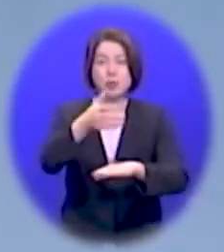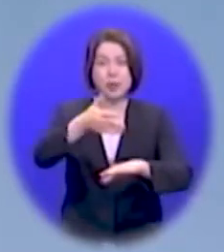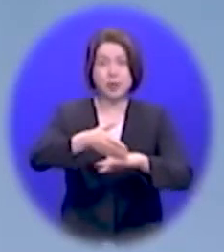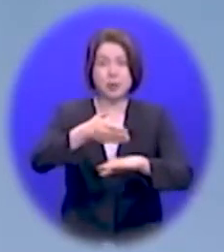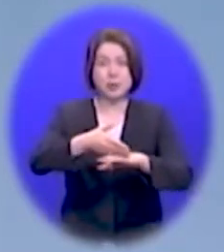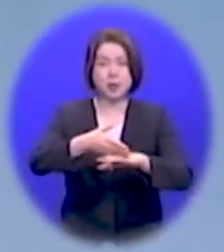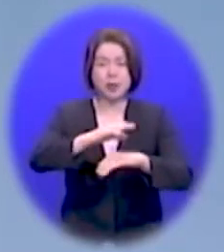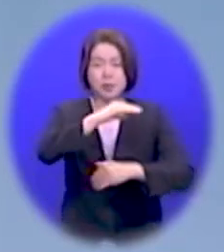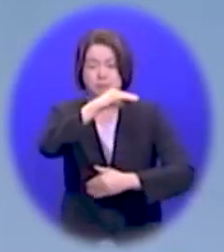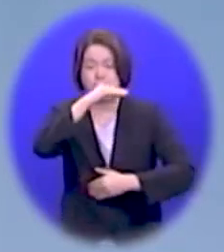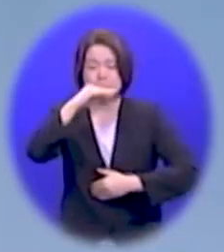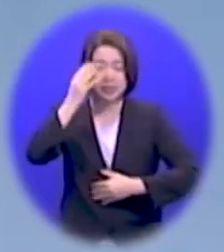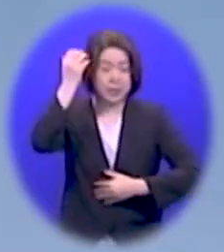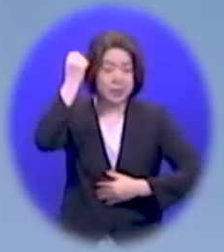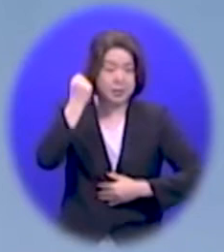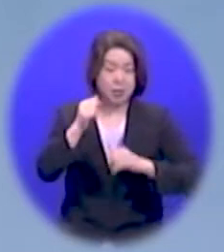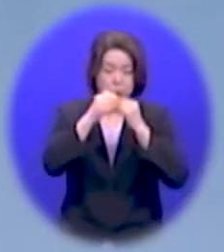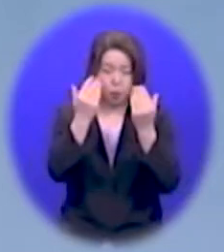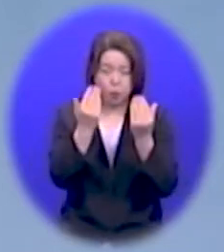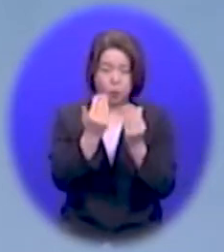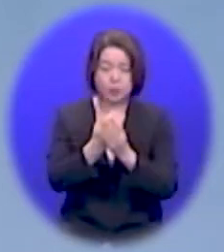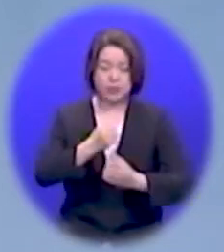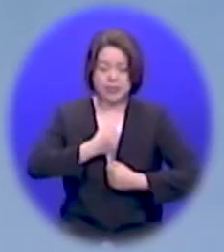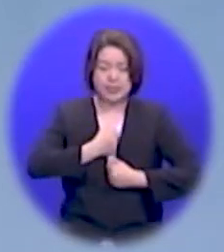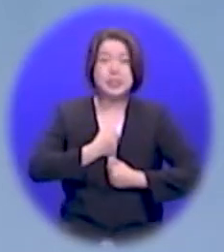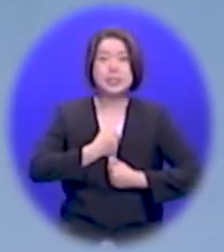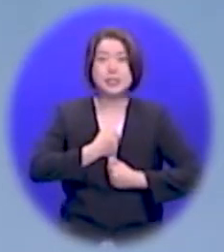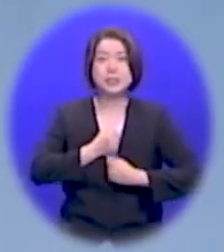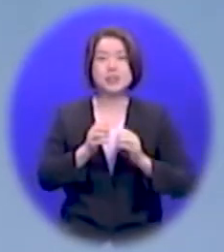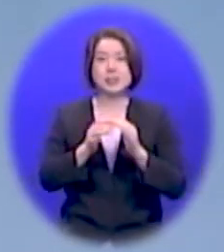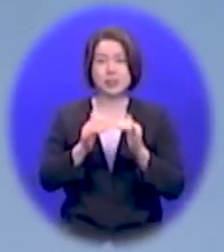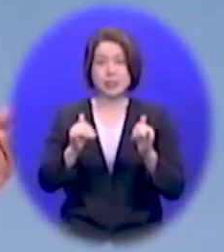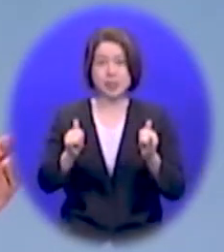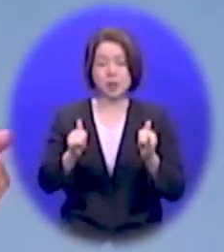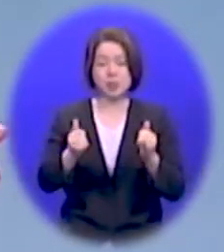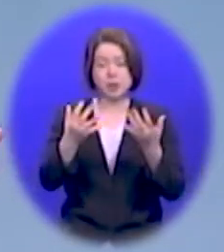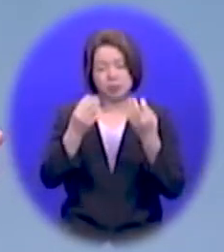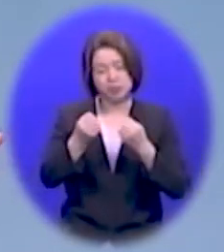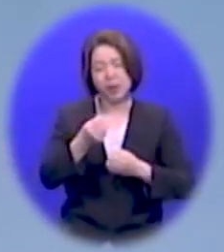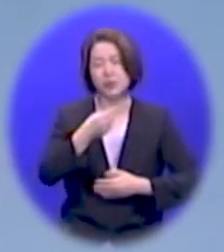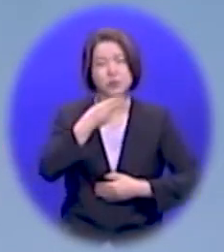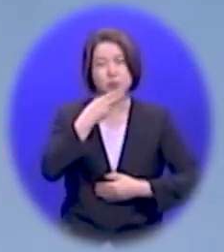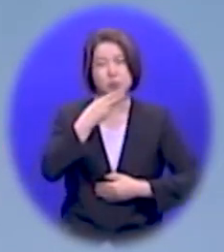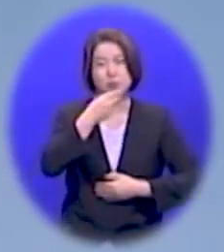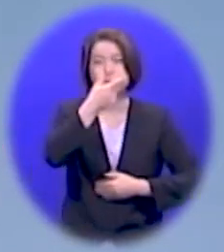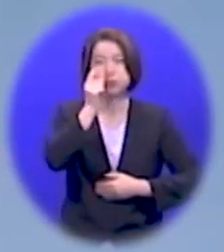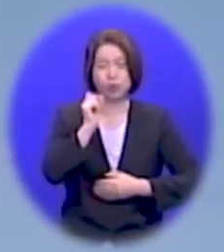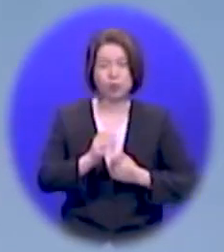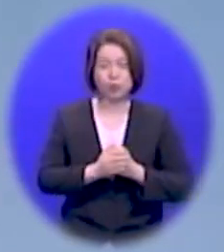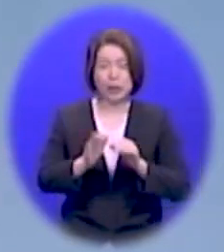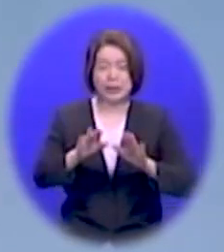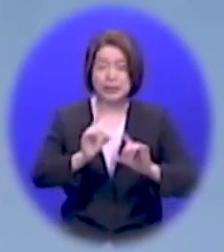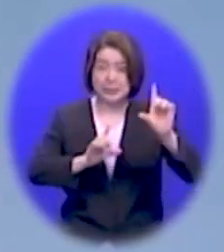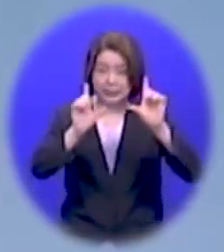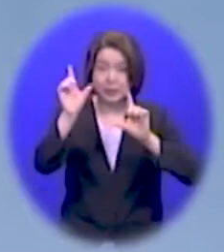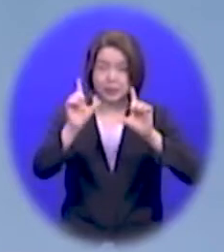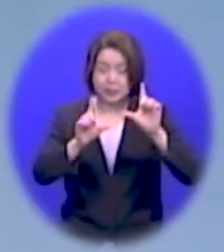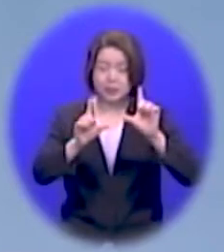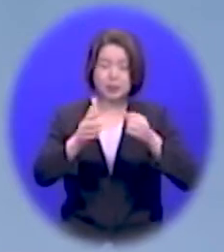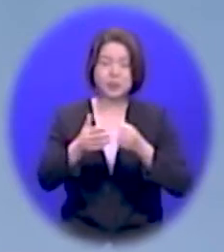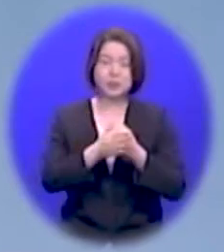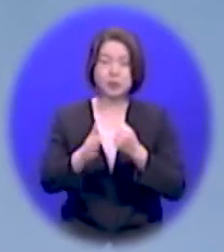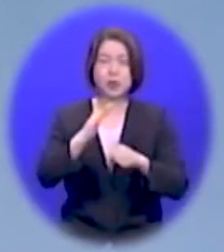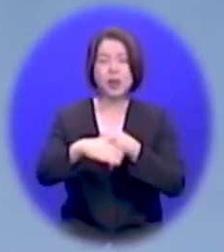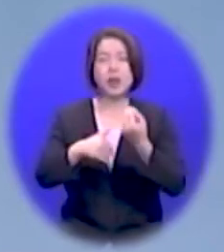제대로 기억하고 온전히 찍히는 성도가 참 부족한 것이 현실이라 하나님께서